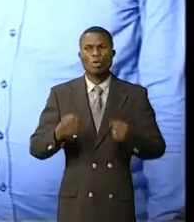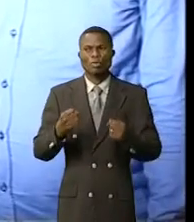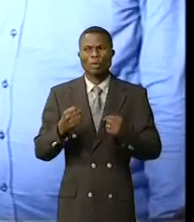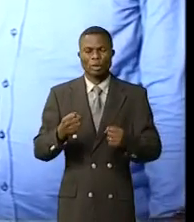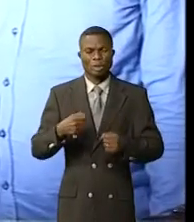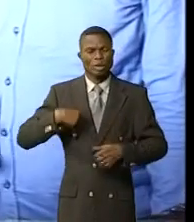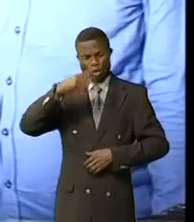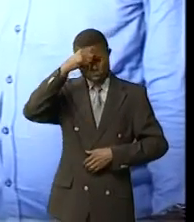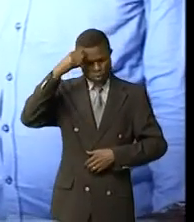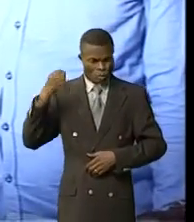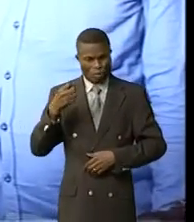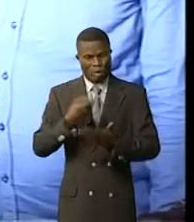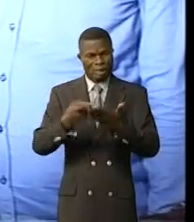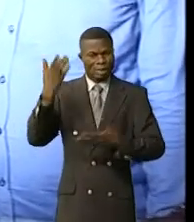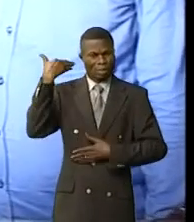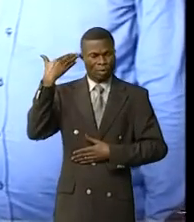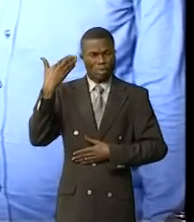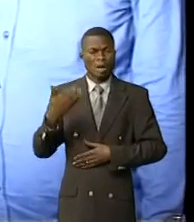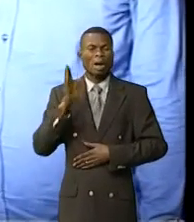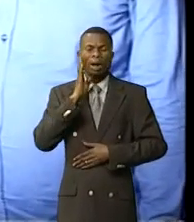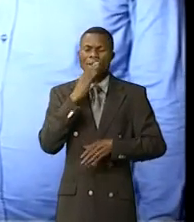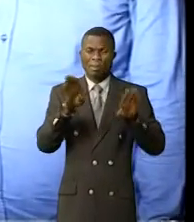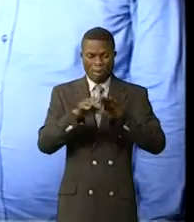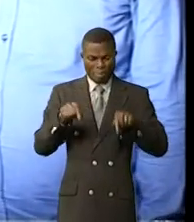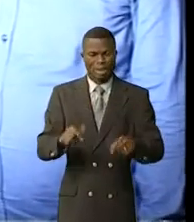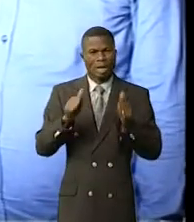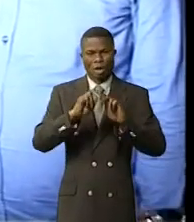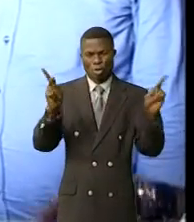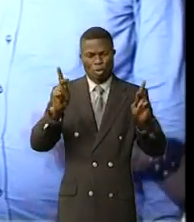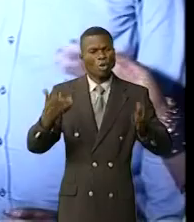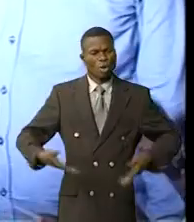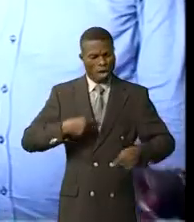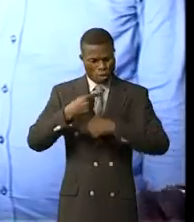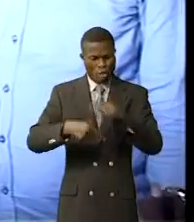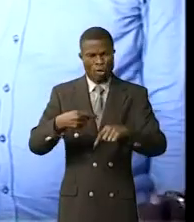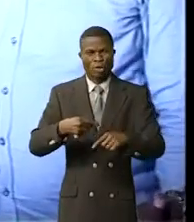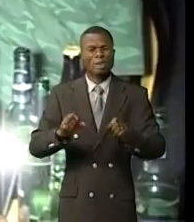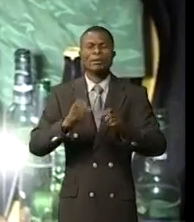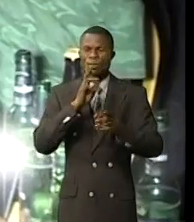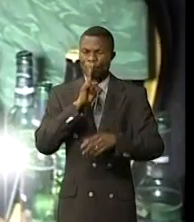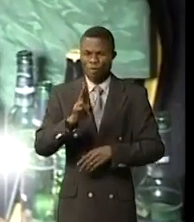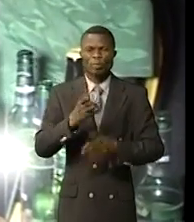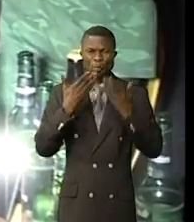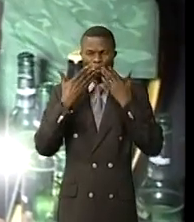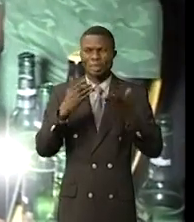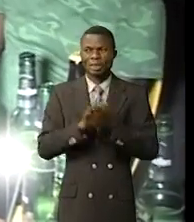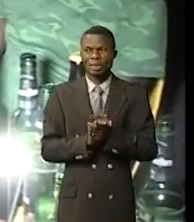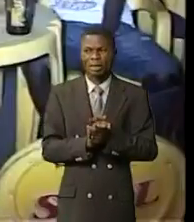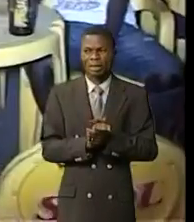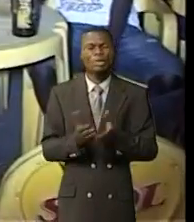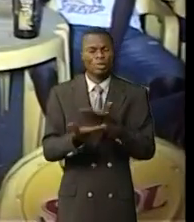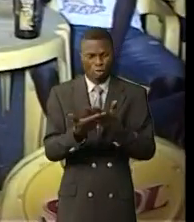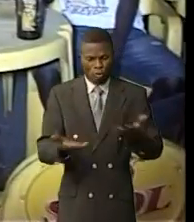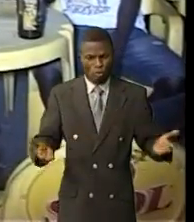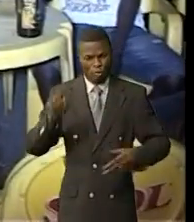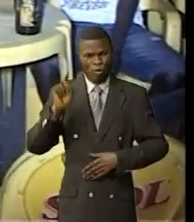On a souffert pendant une semaine, mais pour l'instant ça va. L'ambiance commence, donc c'est bien. C'est bien, et oui.